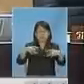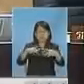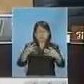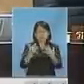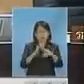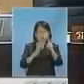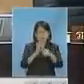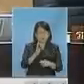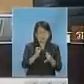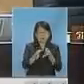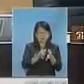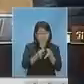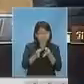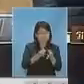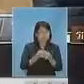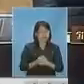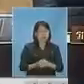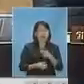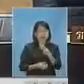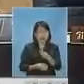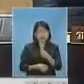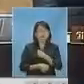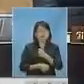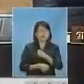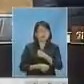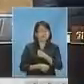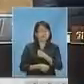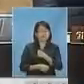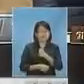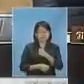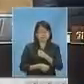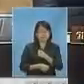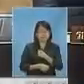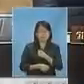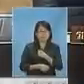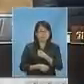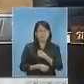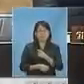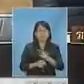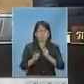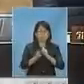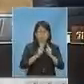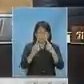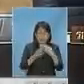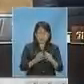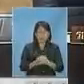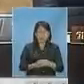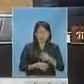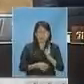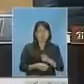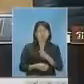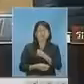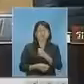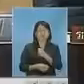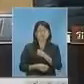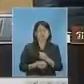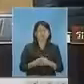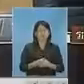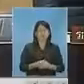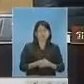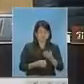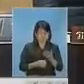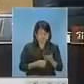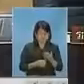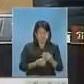ชี้แจงคืออดทนนิดนึงนะครับเพราะเราได้คุยกันมาตั้งแต่ต้นแล้วมาเป็นง